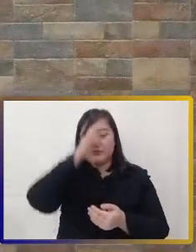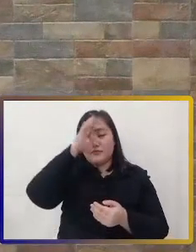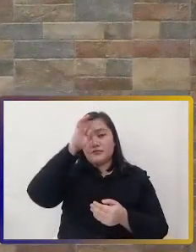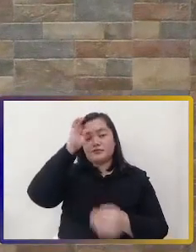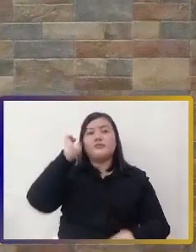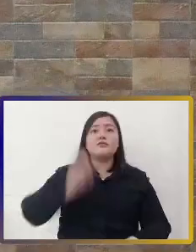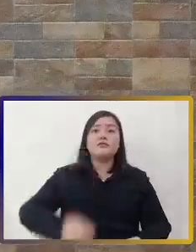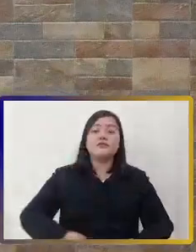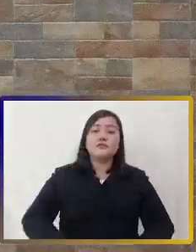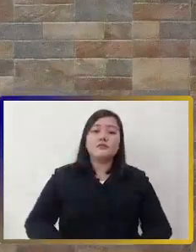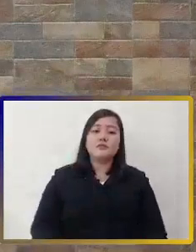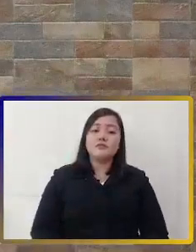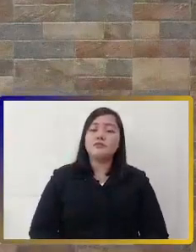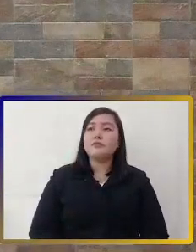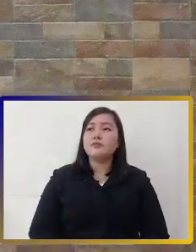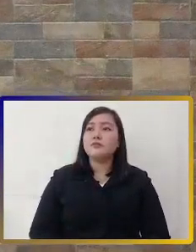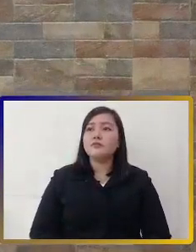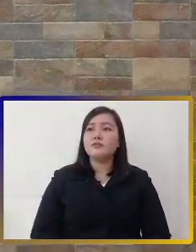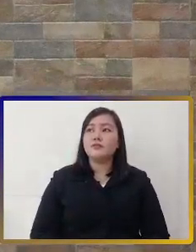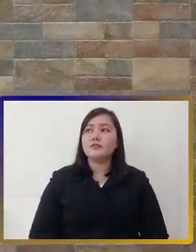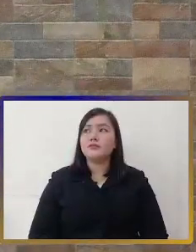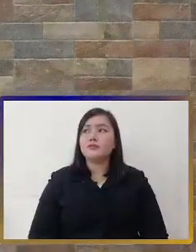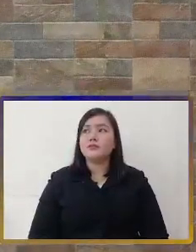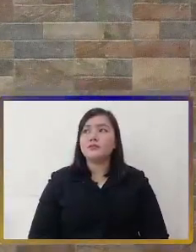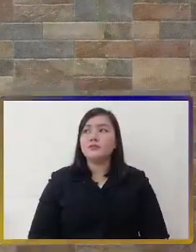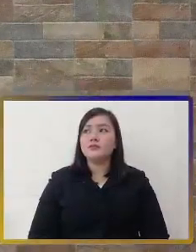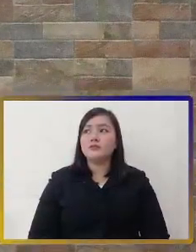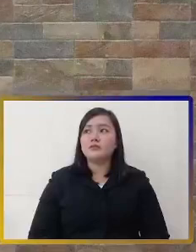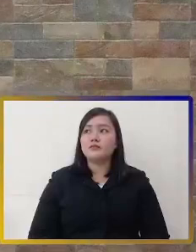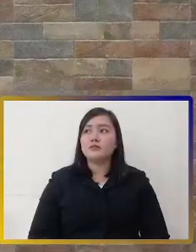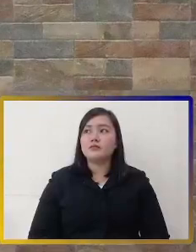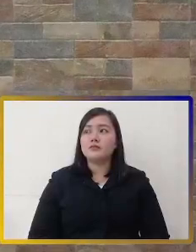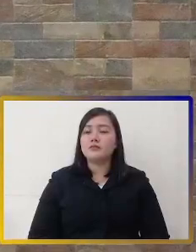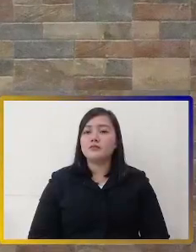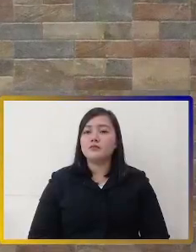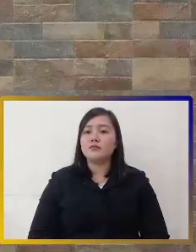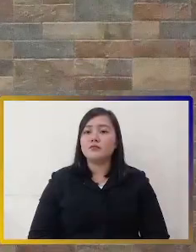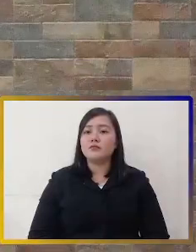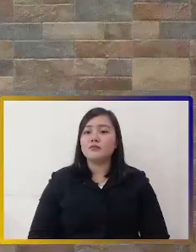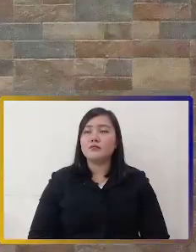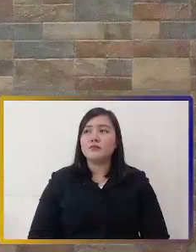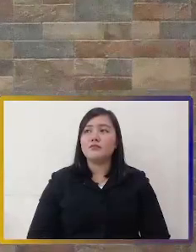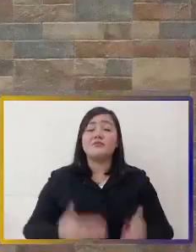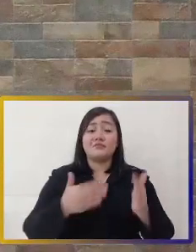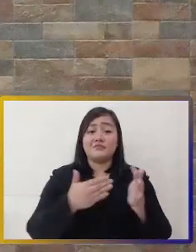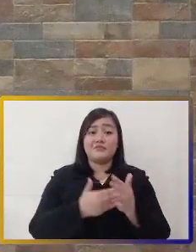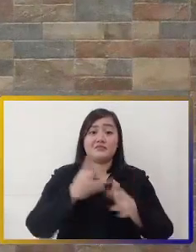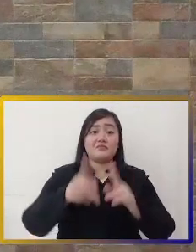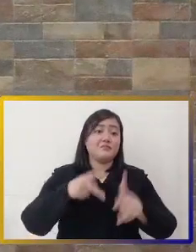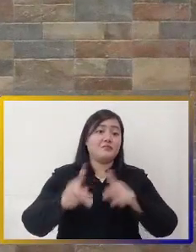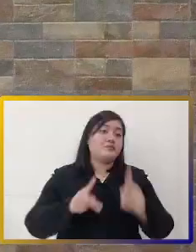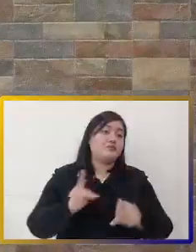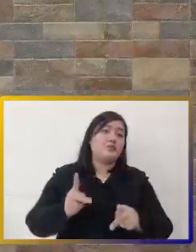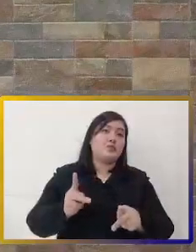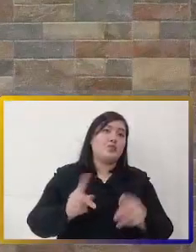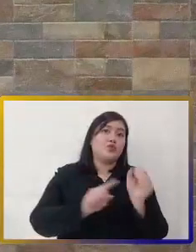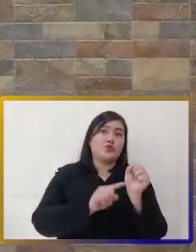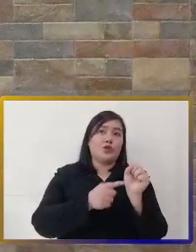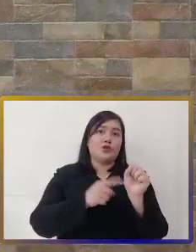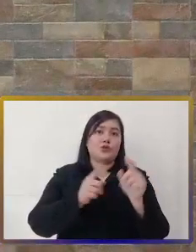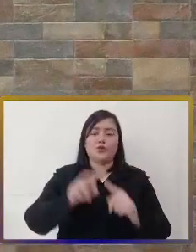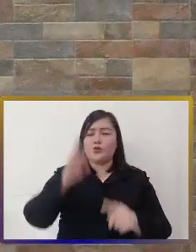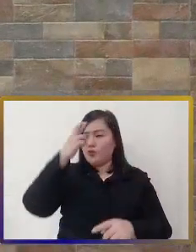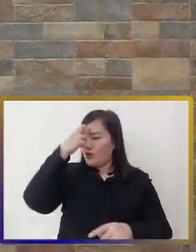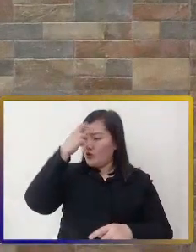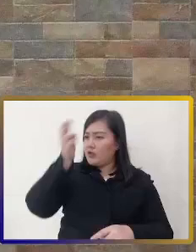na. Maliwanag sa kanila, nakakahalata na, kumbaga, nakakahalata na yung tao na mukhang yung Baptist talaga yung tama.